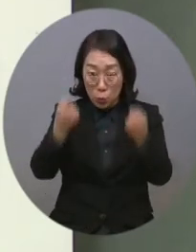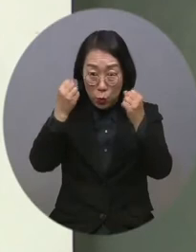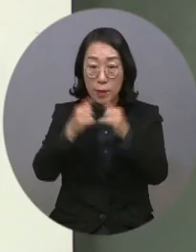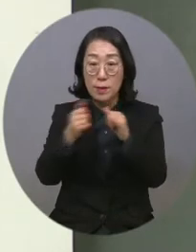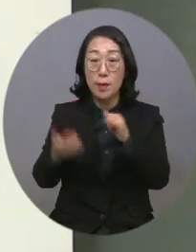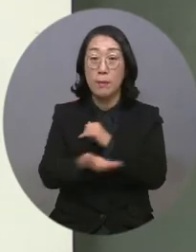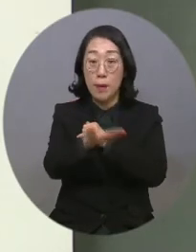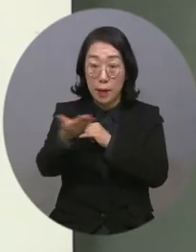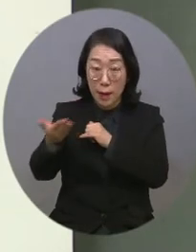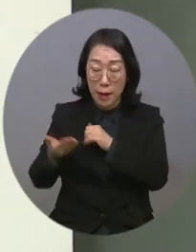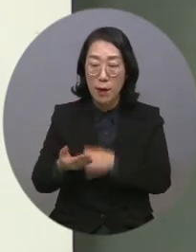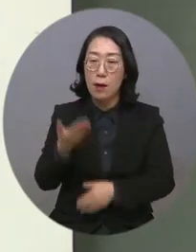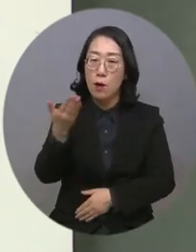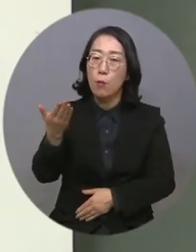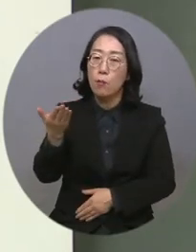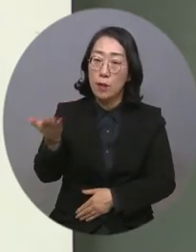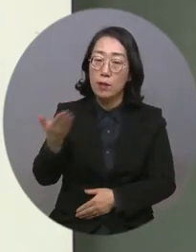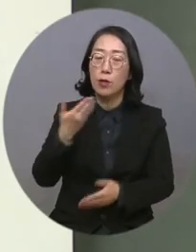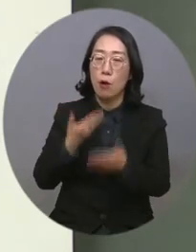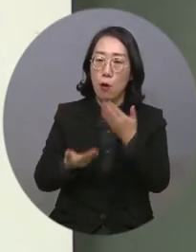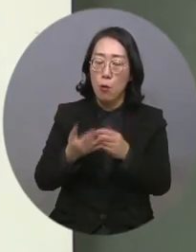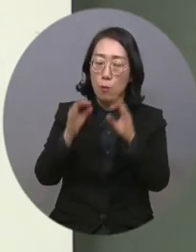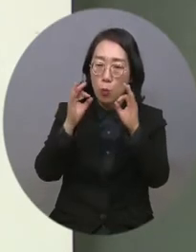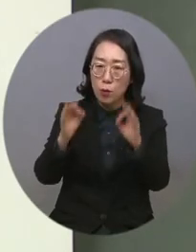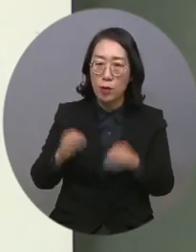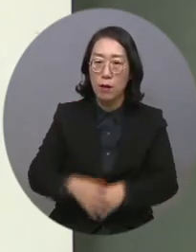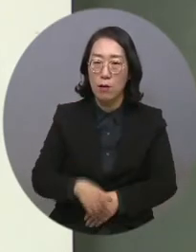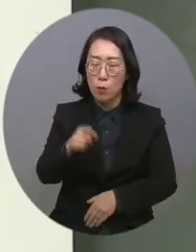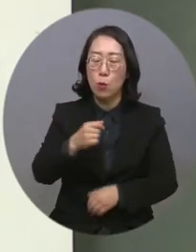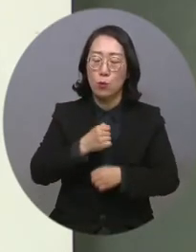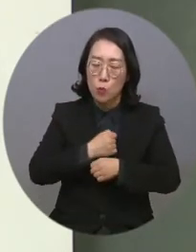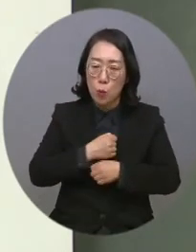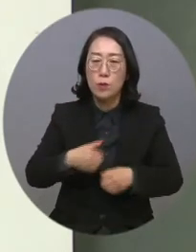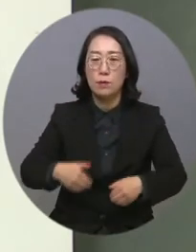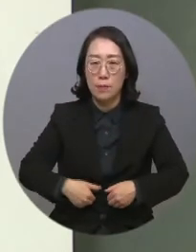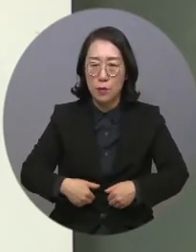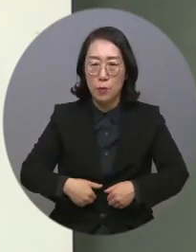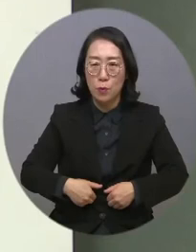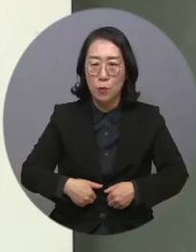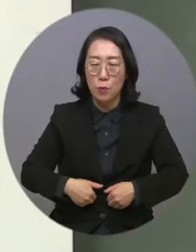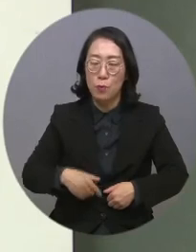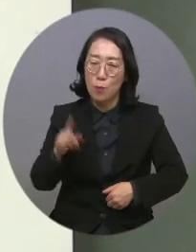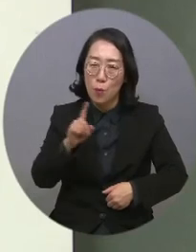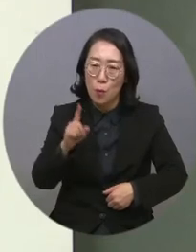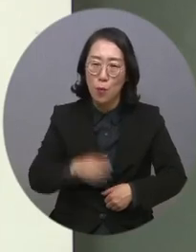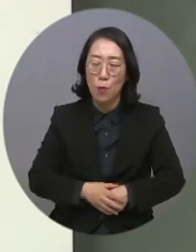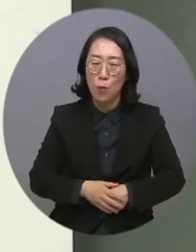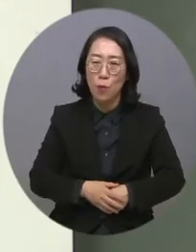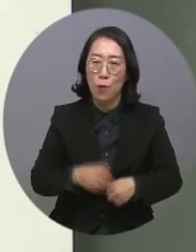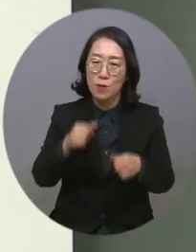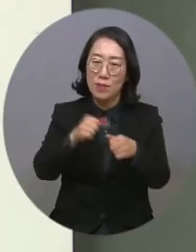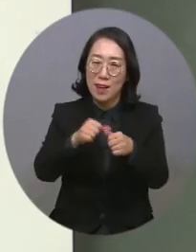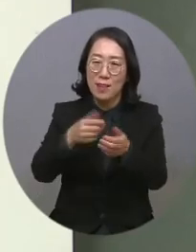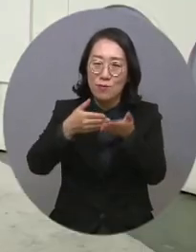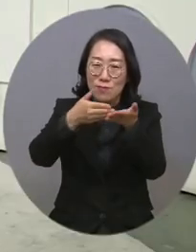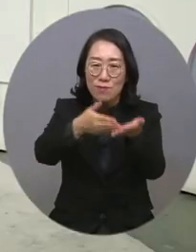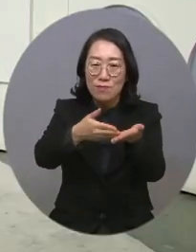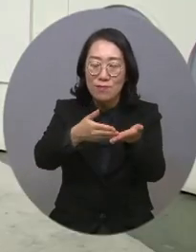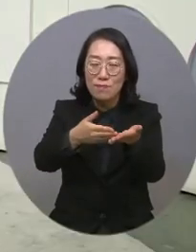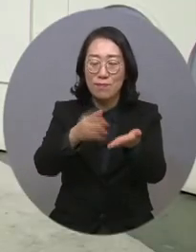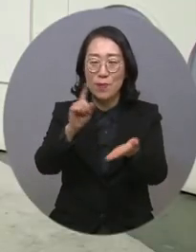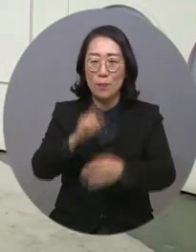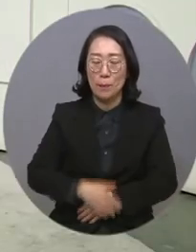본인이 경험해 보니까 이런 것은 주의해야겠더라. 뭐 교훈이 될 만한 거 하나 좀 소개해 주세요.